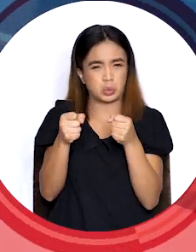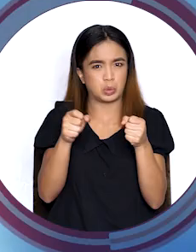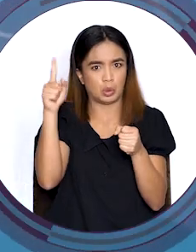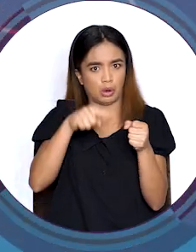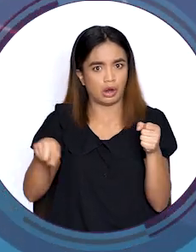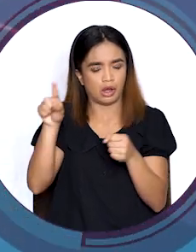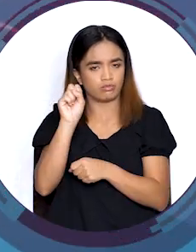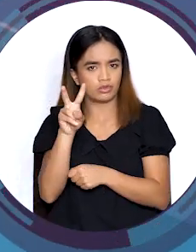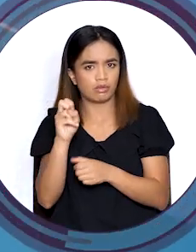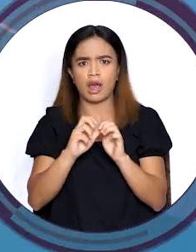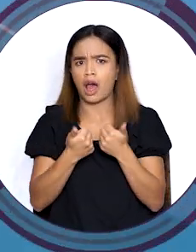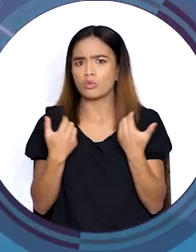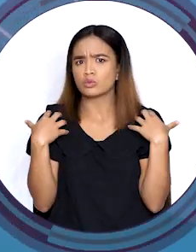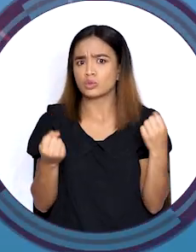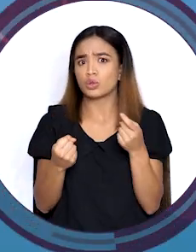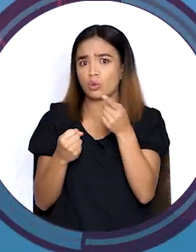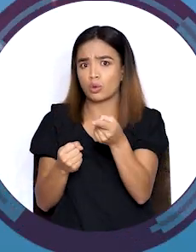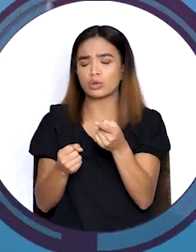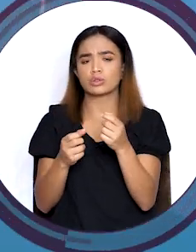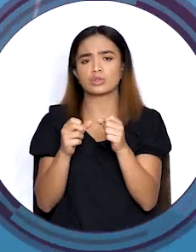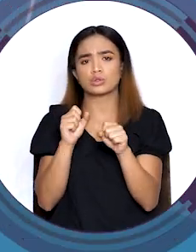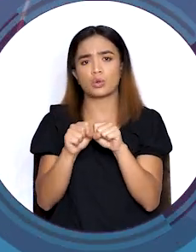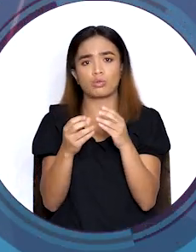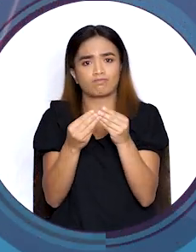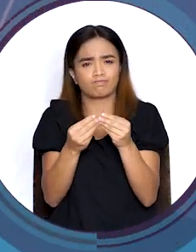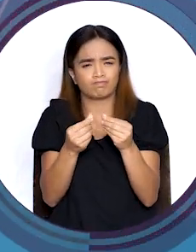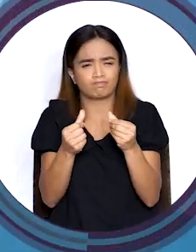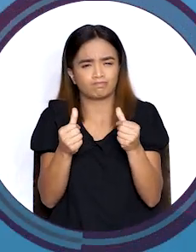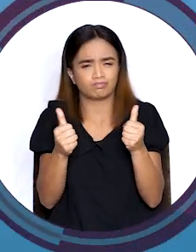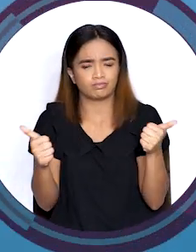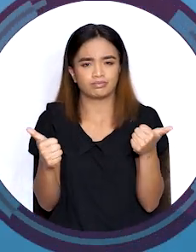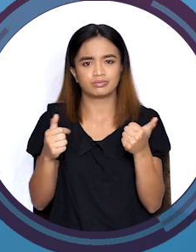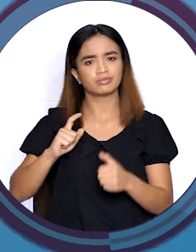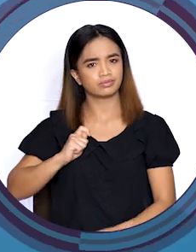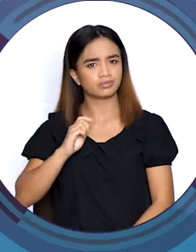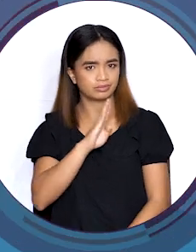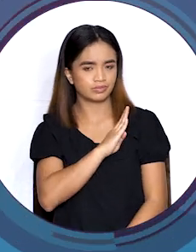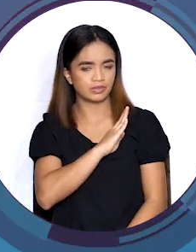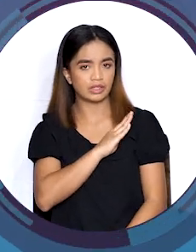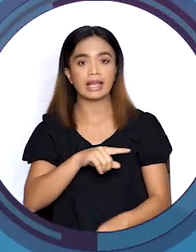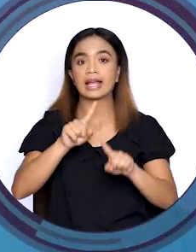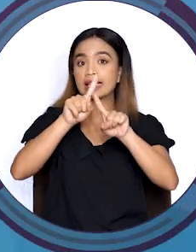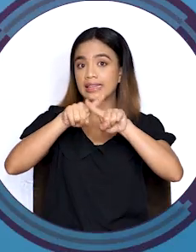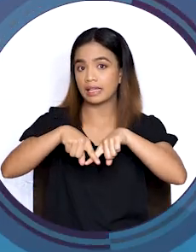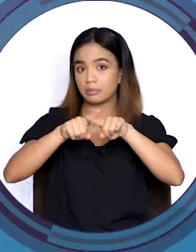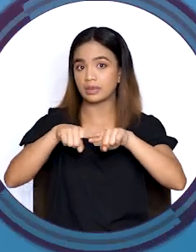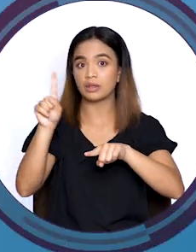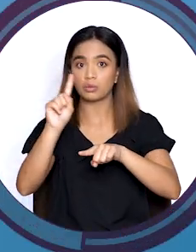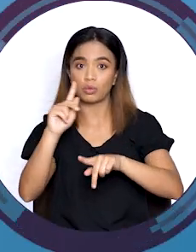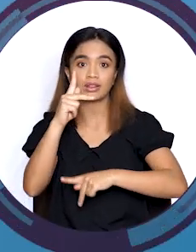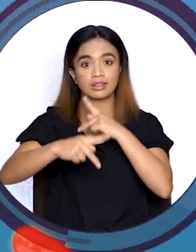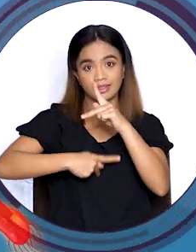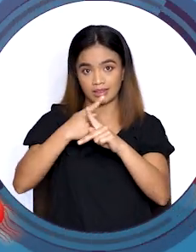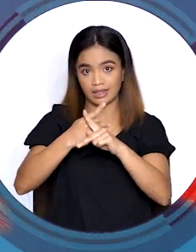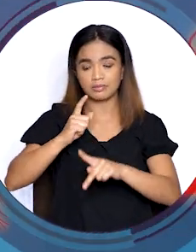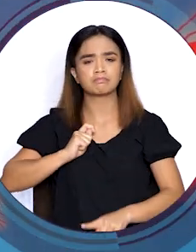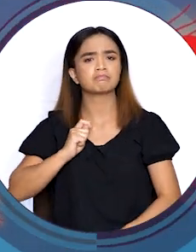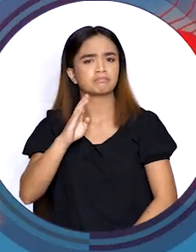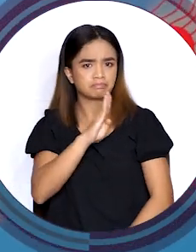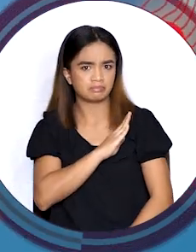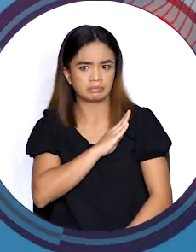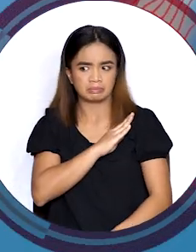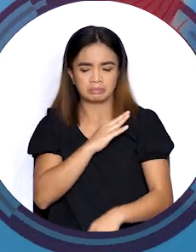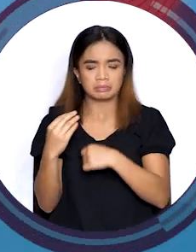12? Gaano ka naman kaya katibay para matapos ang gamutan laban sa tuberculosis? Depende sa uri ng